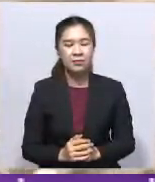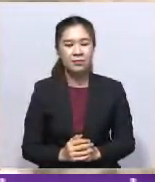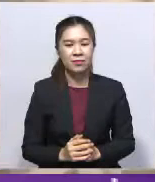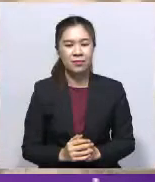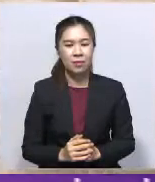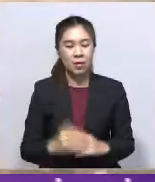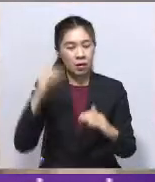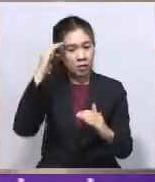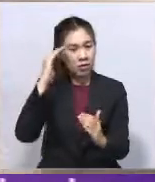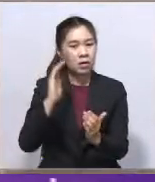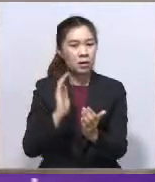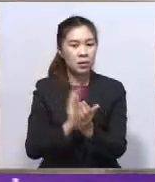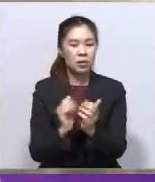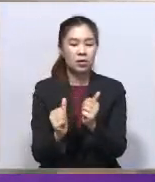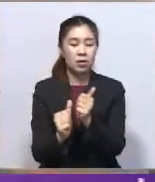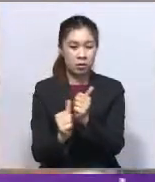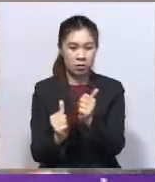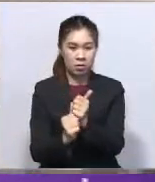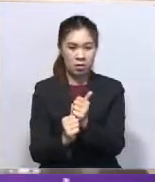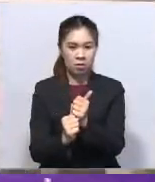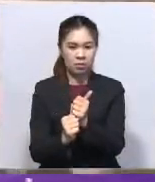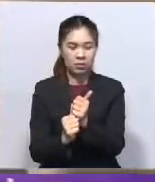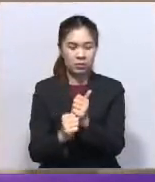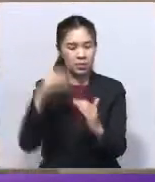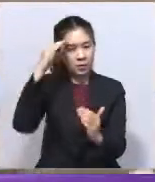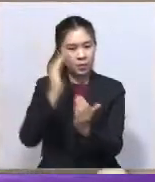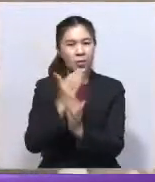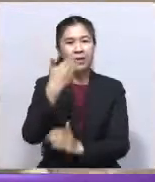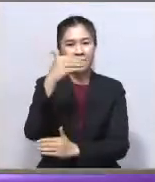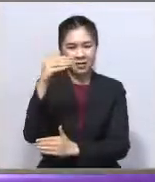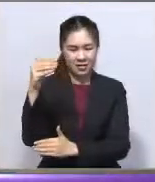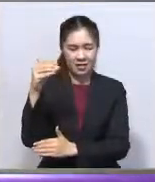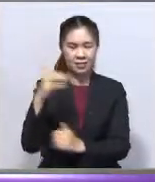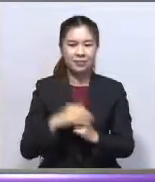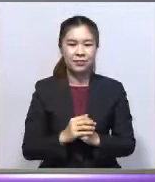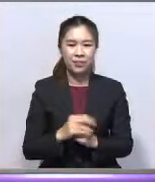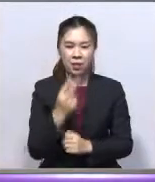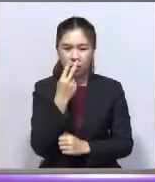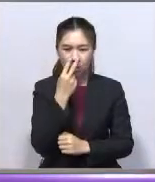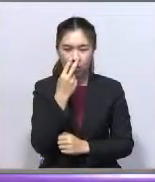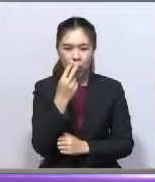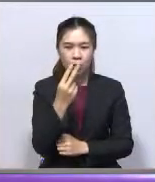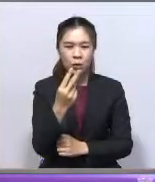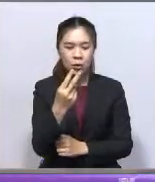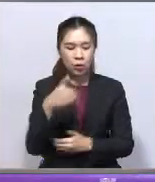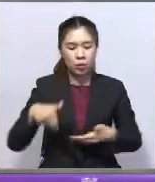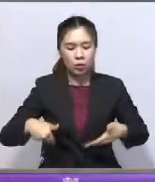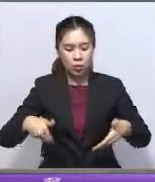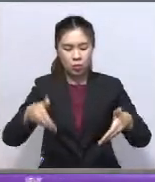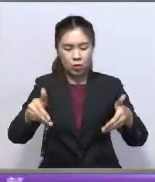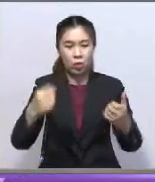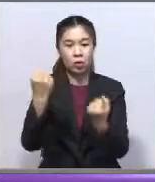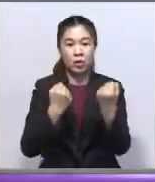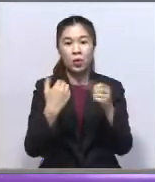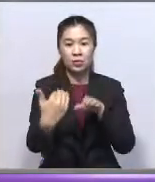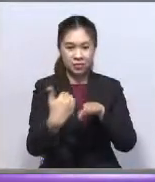พลตำรวจเอกศิวรารังสิพรามนกุลรองผู้บัญชาการตำรวจแห่งชาตินะครับได้ขึ้นไปบินสำรวจพื้นผิวการจราจรใน